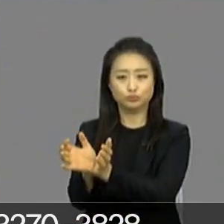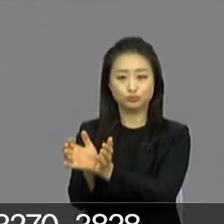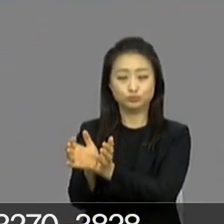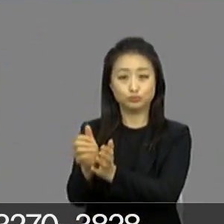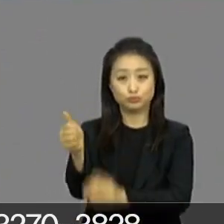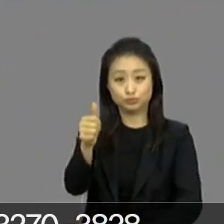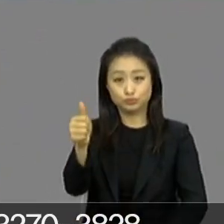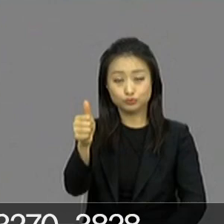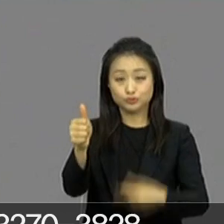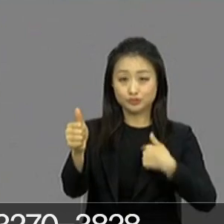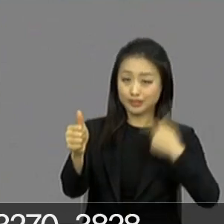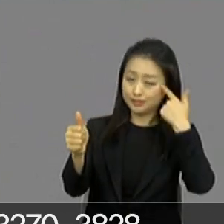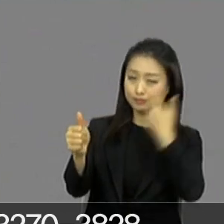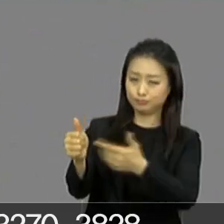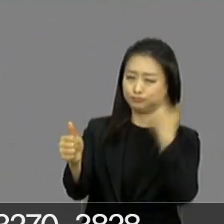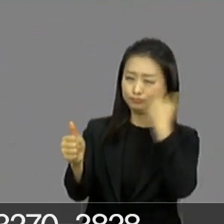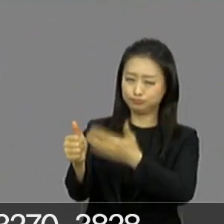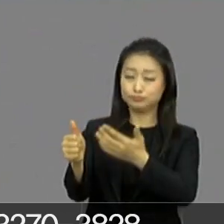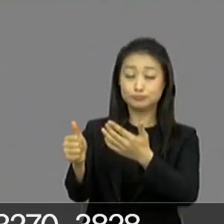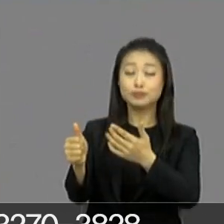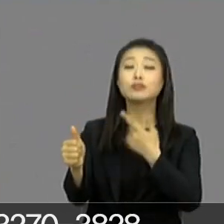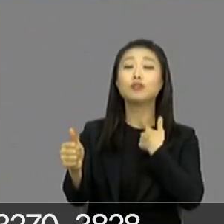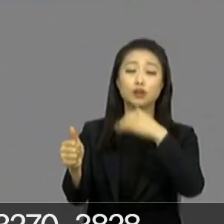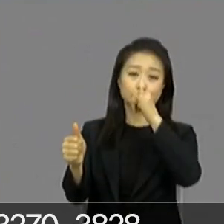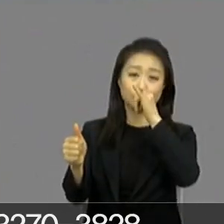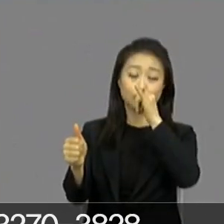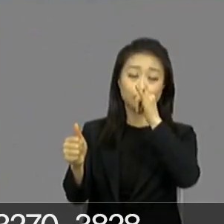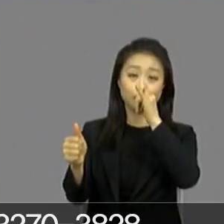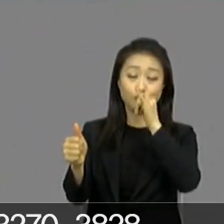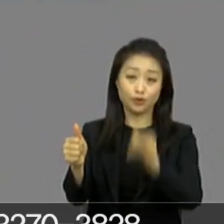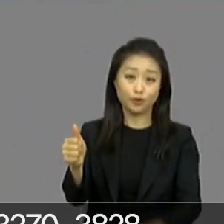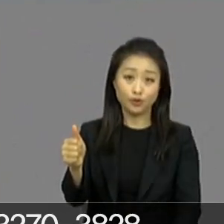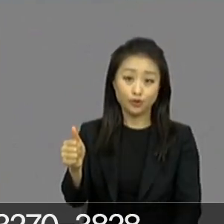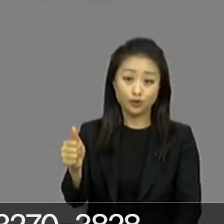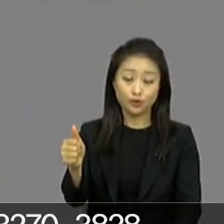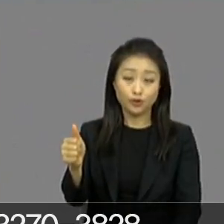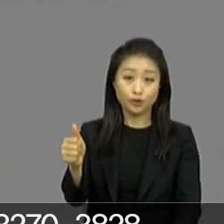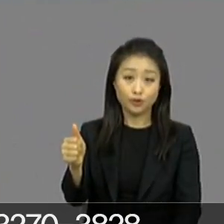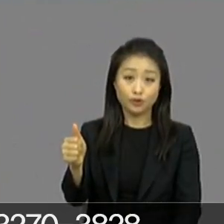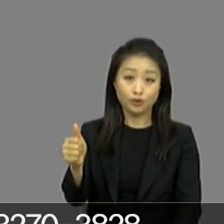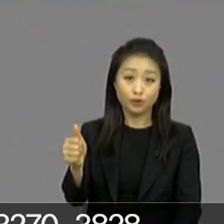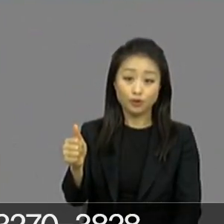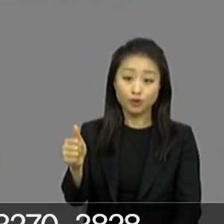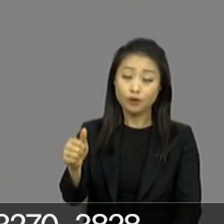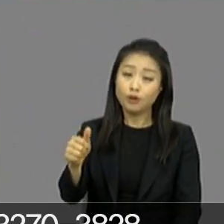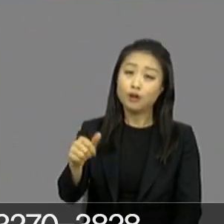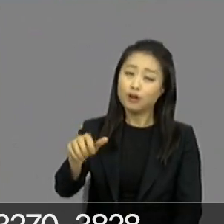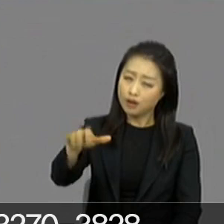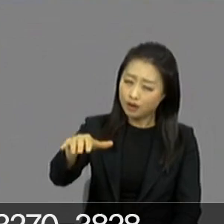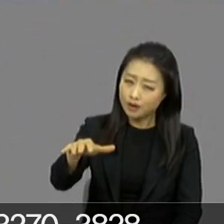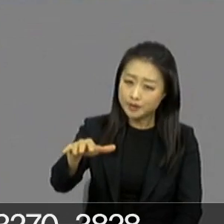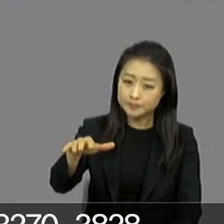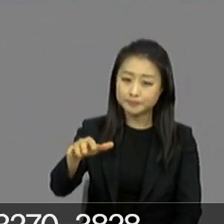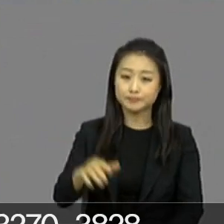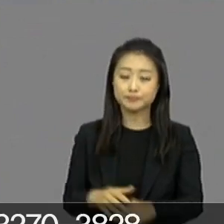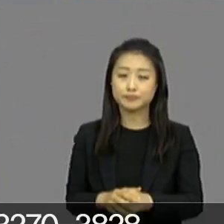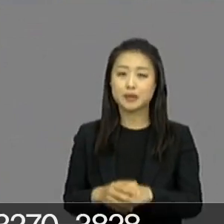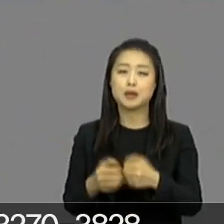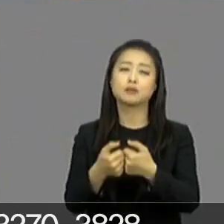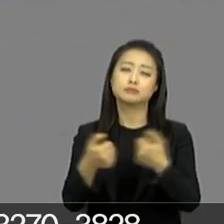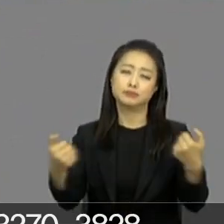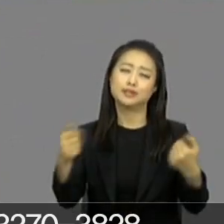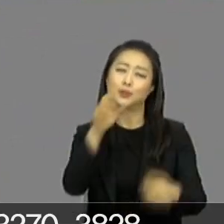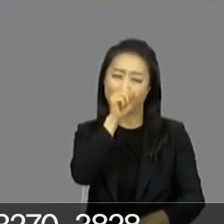국감에서 제가 즉 국감이 아니죠 대정부 질의에 수도 얘기를 했는데 저는 가능한 반반씩 했으면